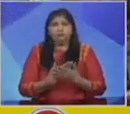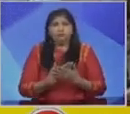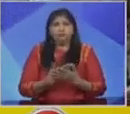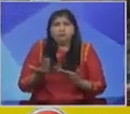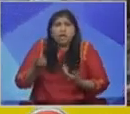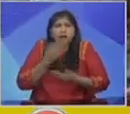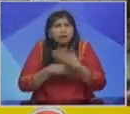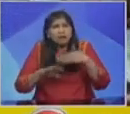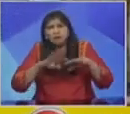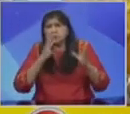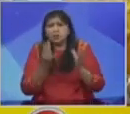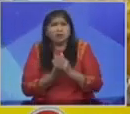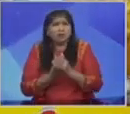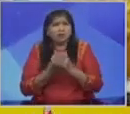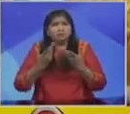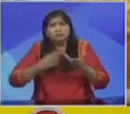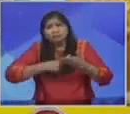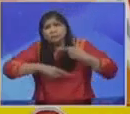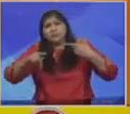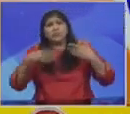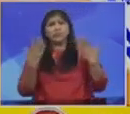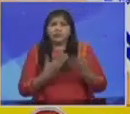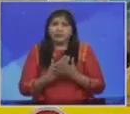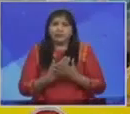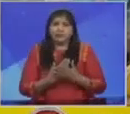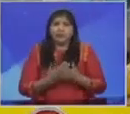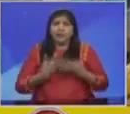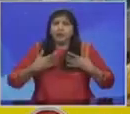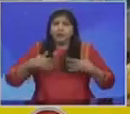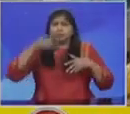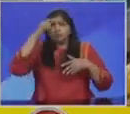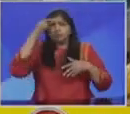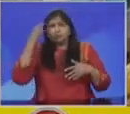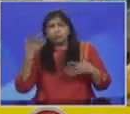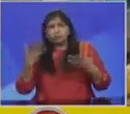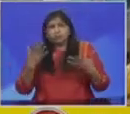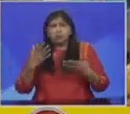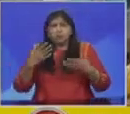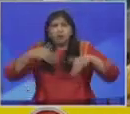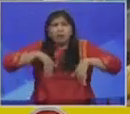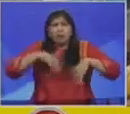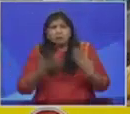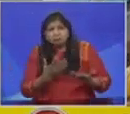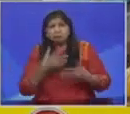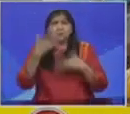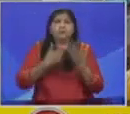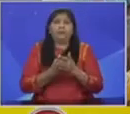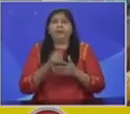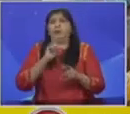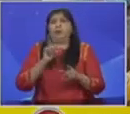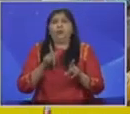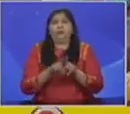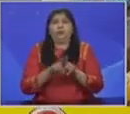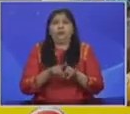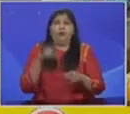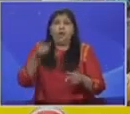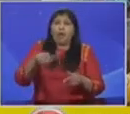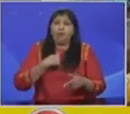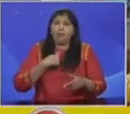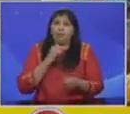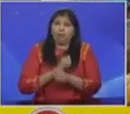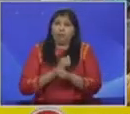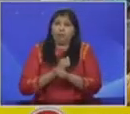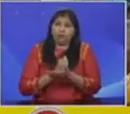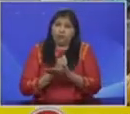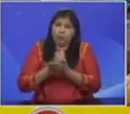जो जैसा है वैसा चलता रहे, रविदास जी कभी भी इसके पक्ष में नहीं थे।